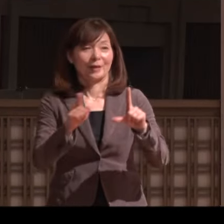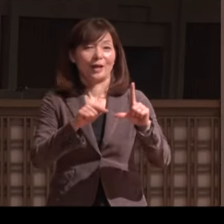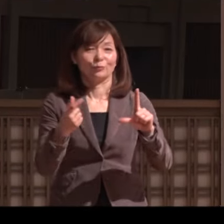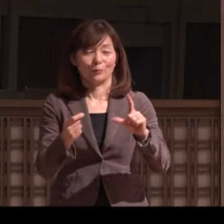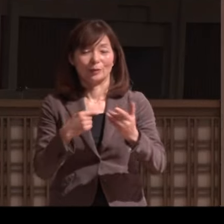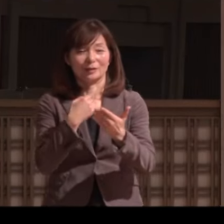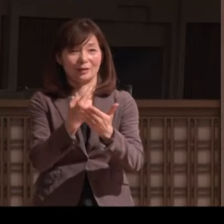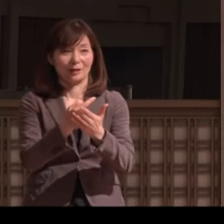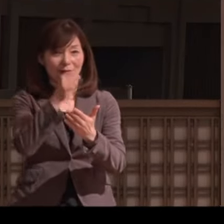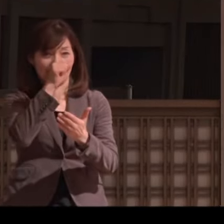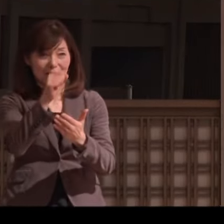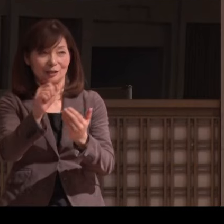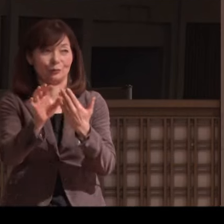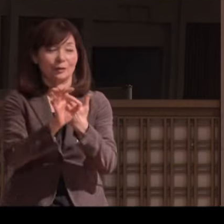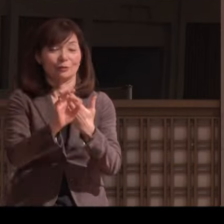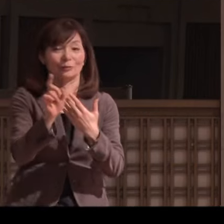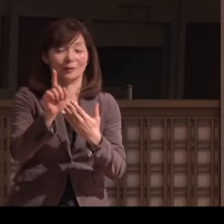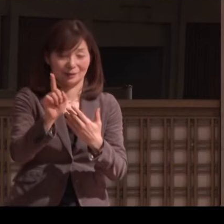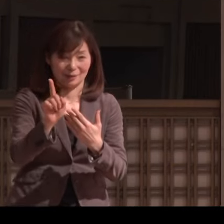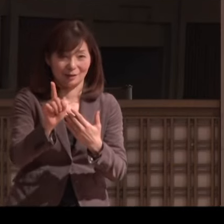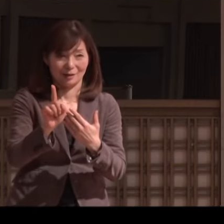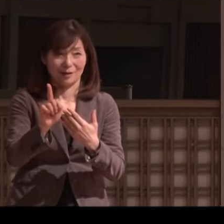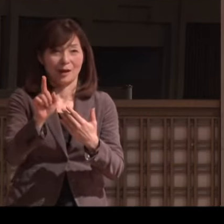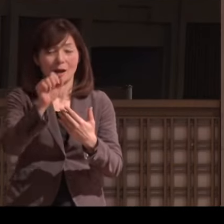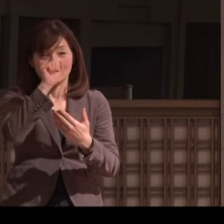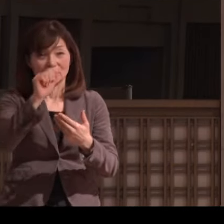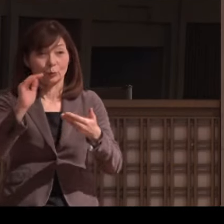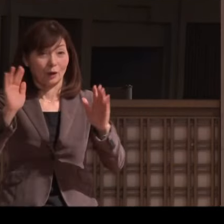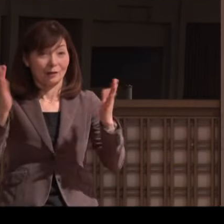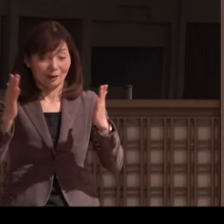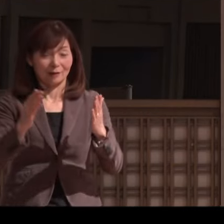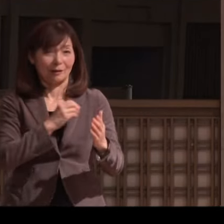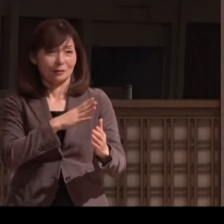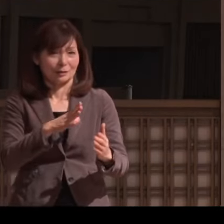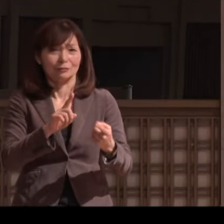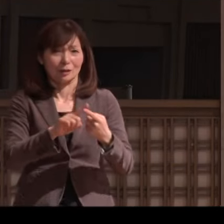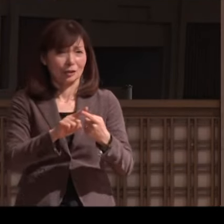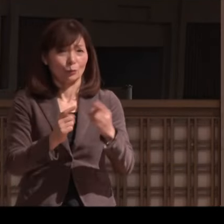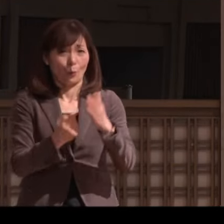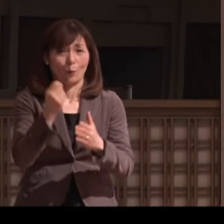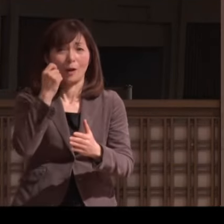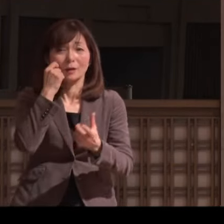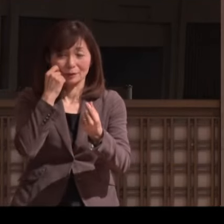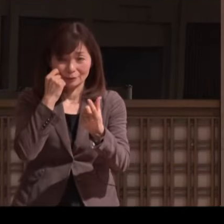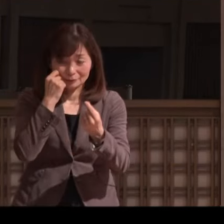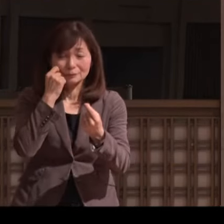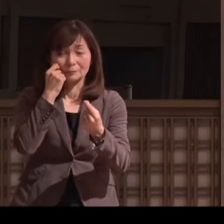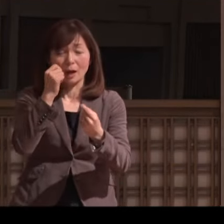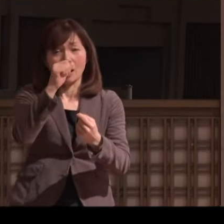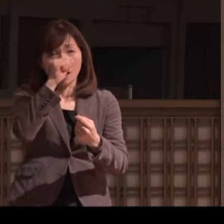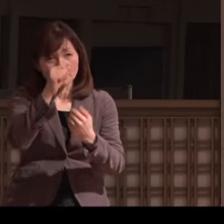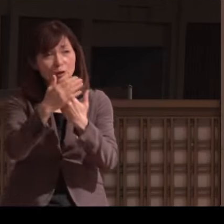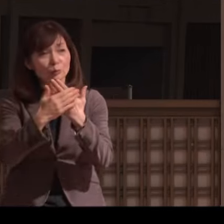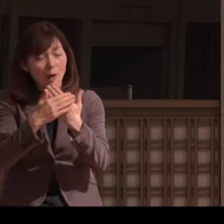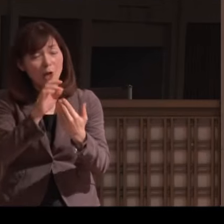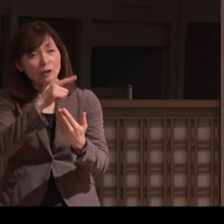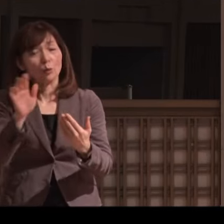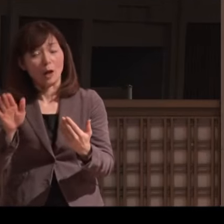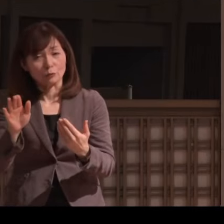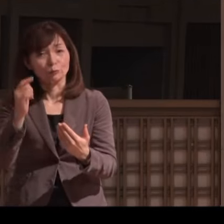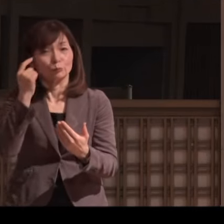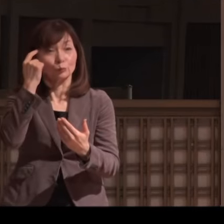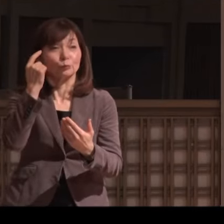自発的な思いってなかなか出てこないんじゃないかと思ったでもうね利点はいくつもあると思います利点はいくつもあると思うんで思いつく